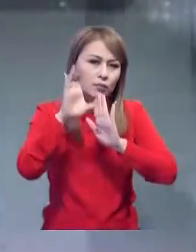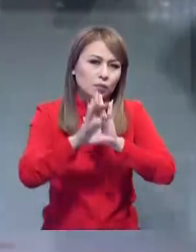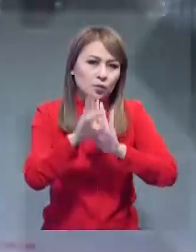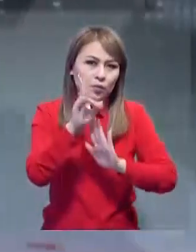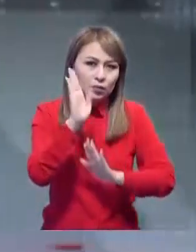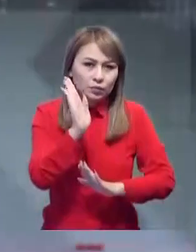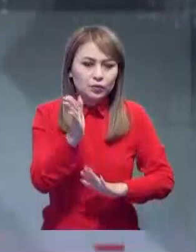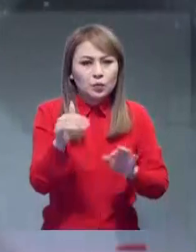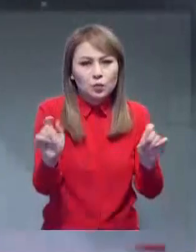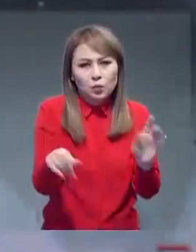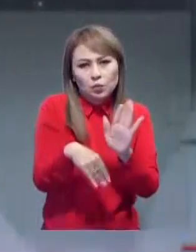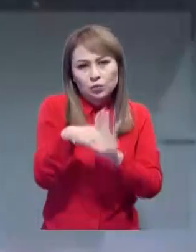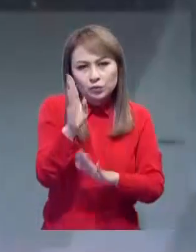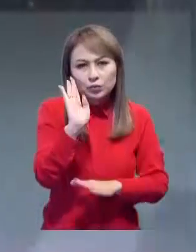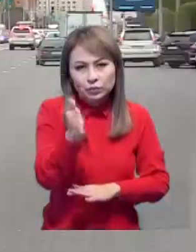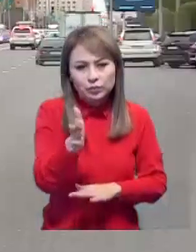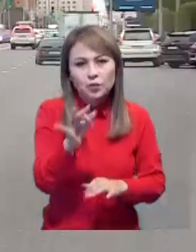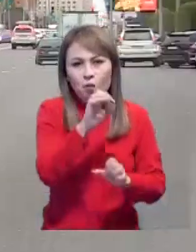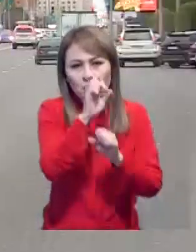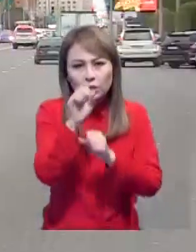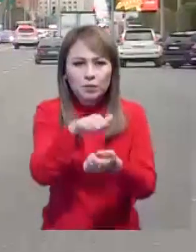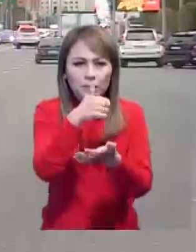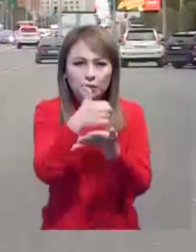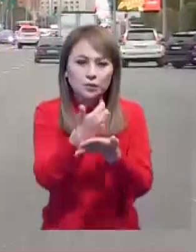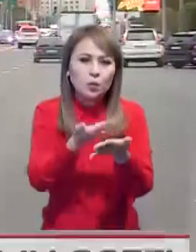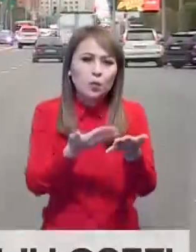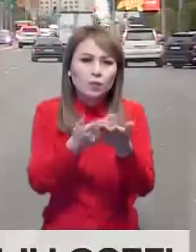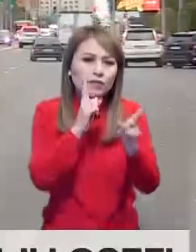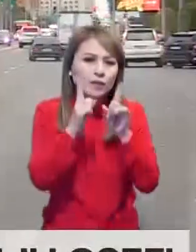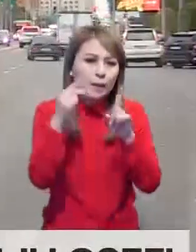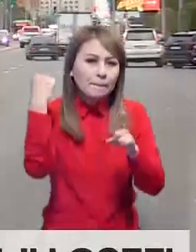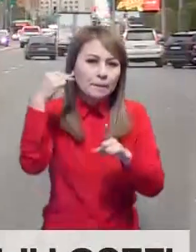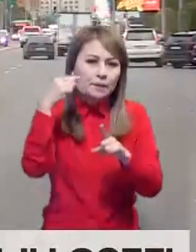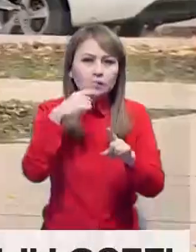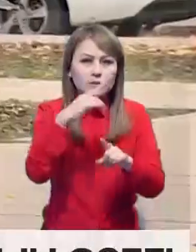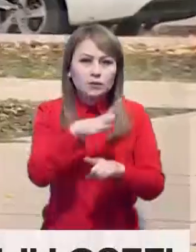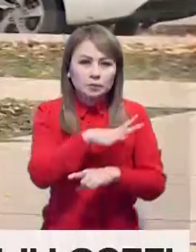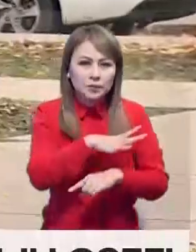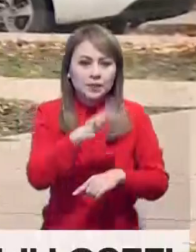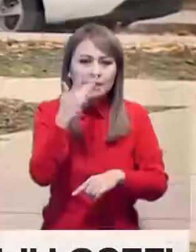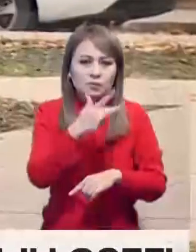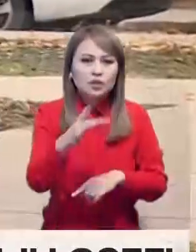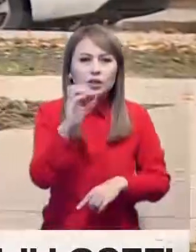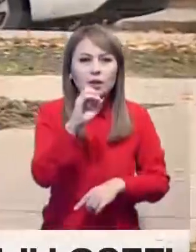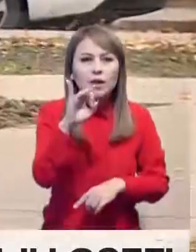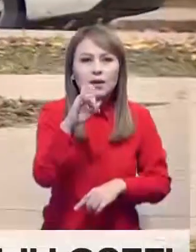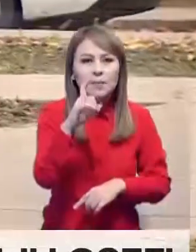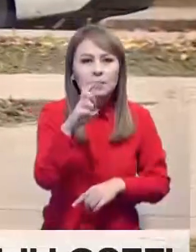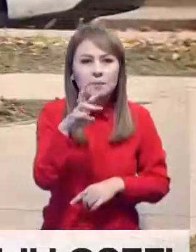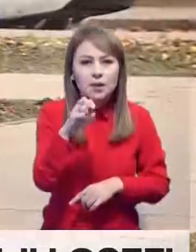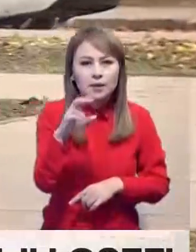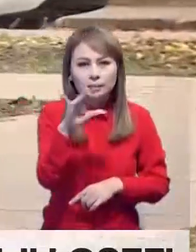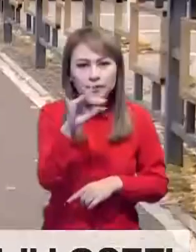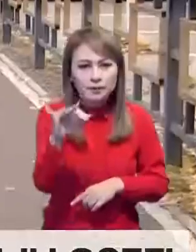қоғам өркениетті болады. Құқық қорғау органдарының басшыларымен кеңес өткізген президент осылай деді. Осы ретте саяси сарапшы Ерлан